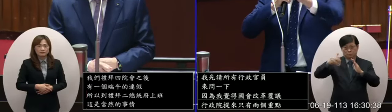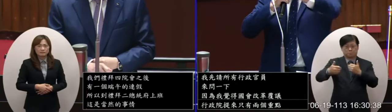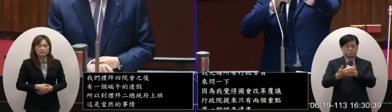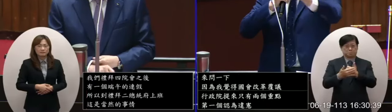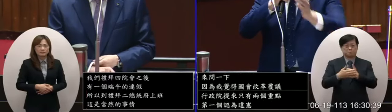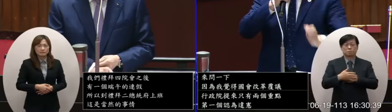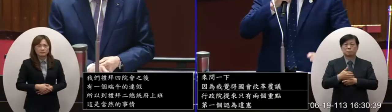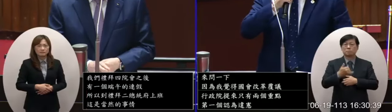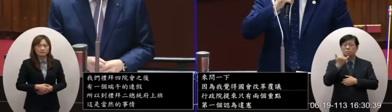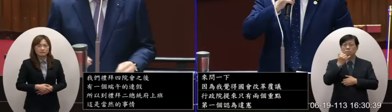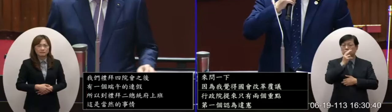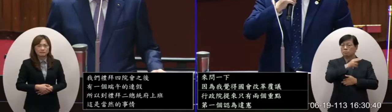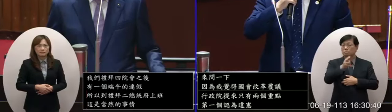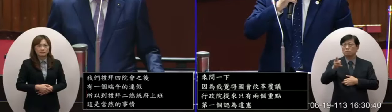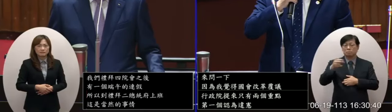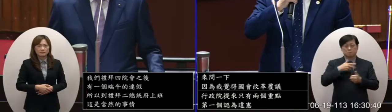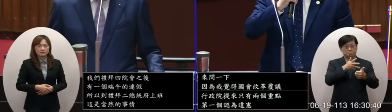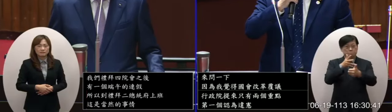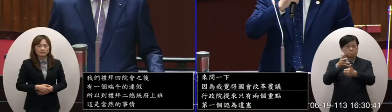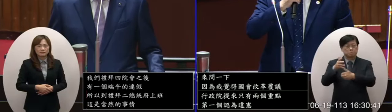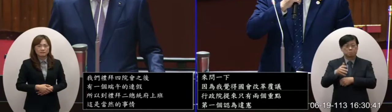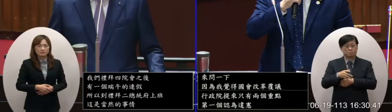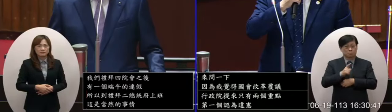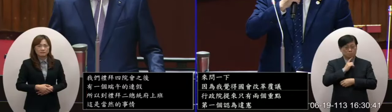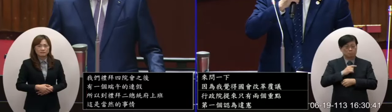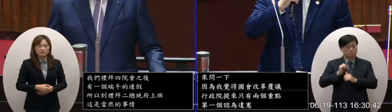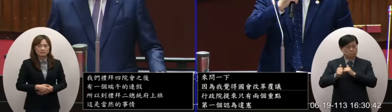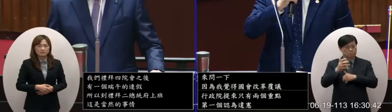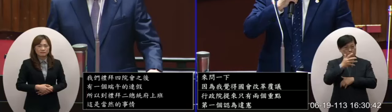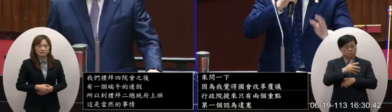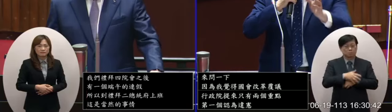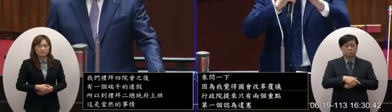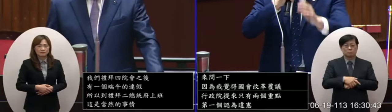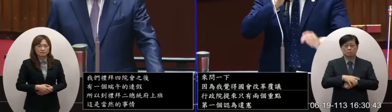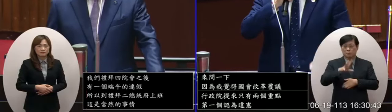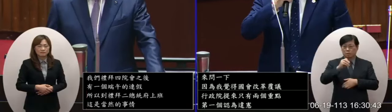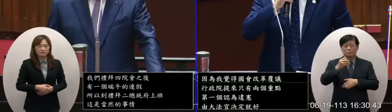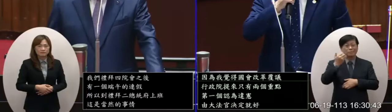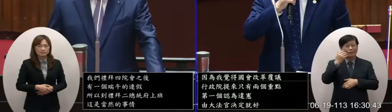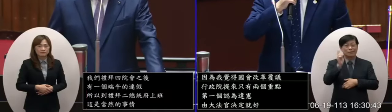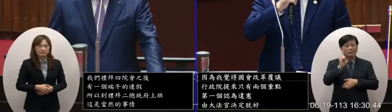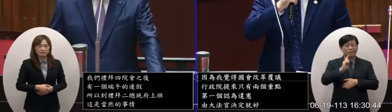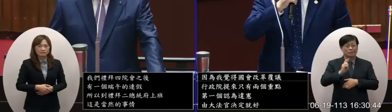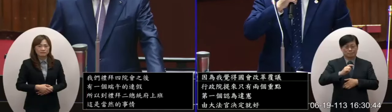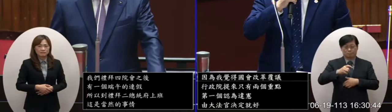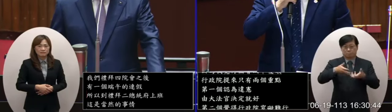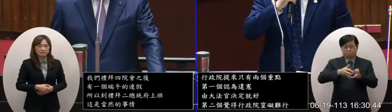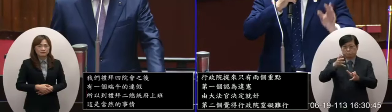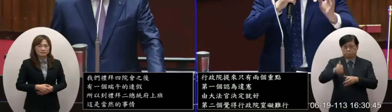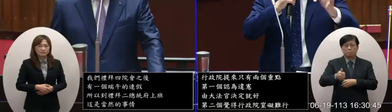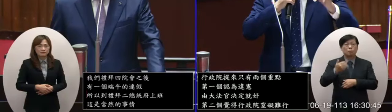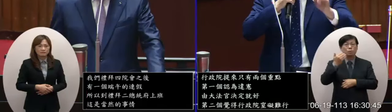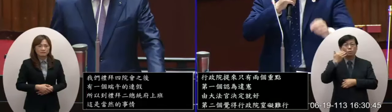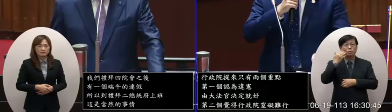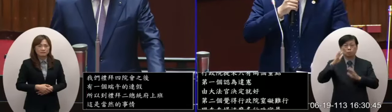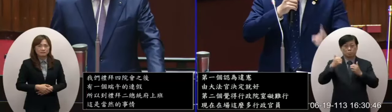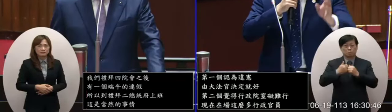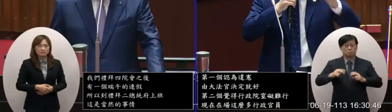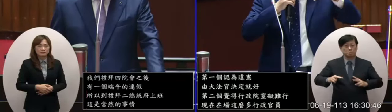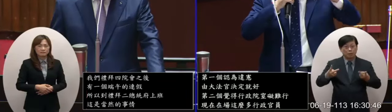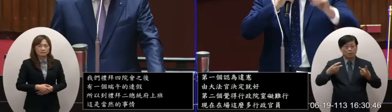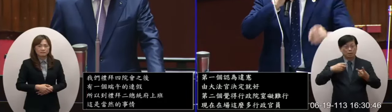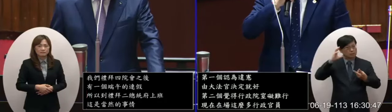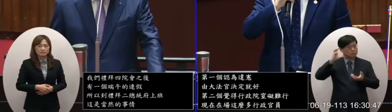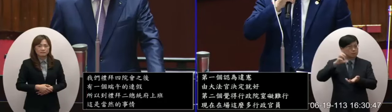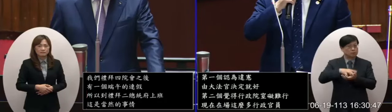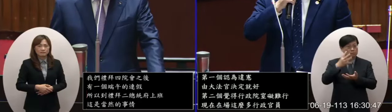忙？是不是肯请行政官员我来询问一下民意基础，来询问一下有没有各位部委首长觉得，如果国会改革听